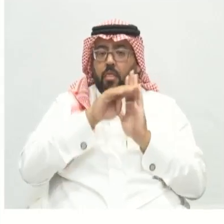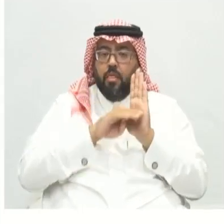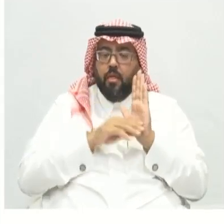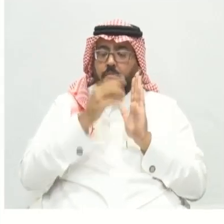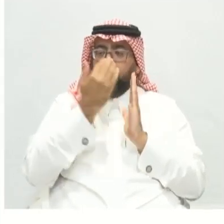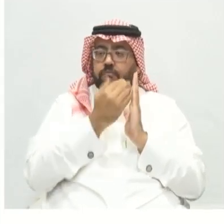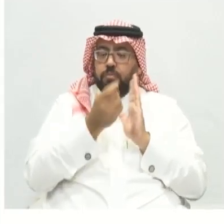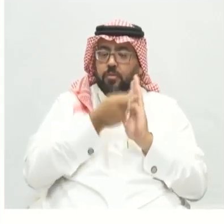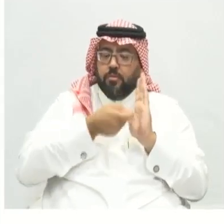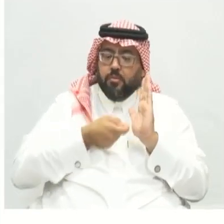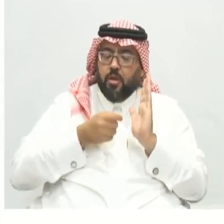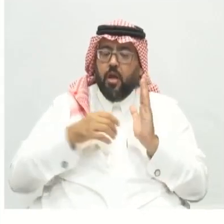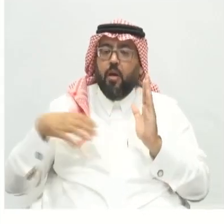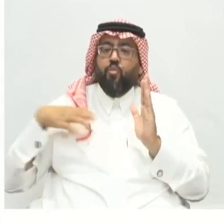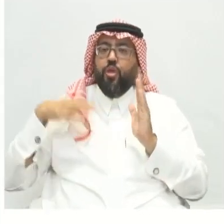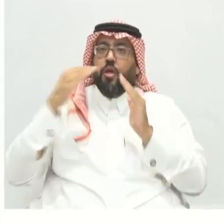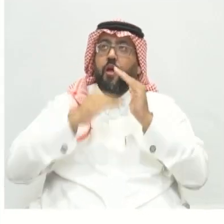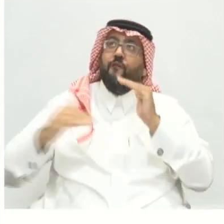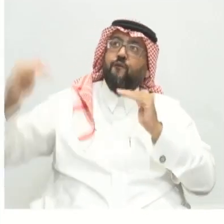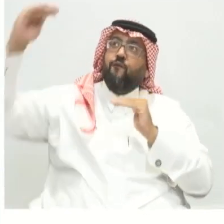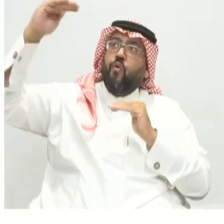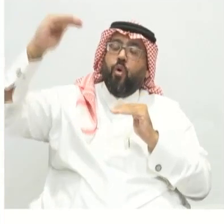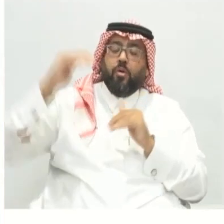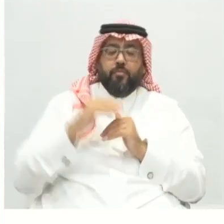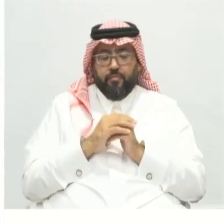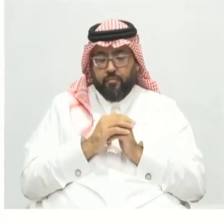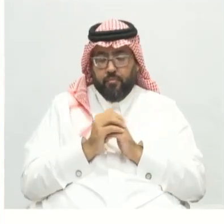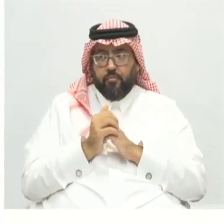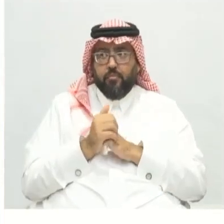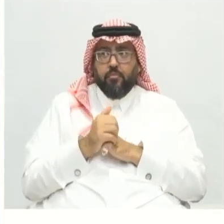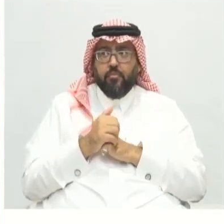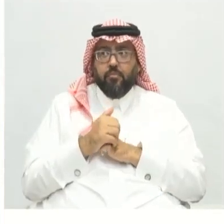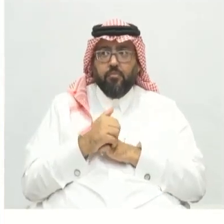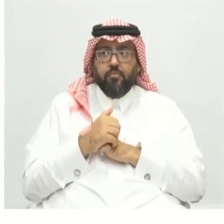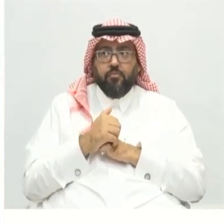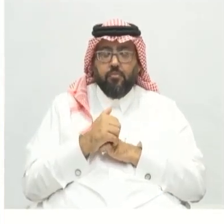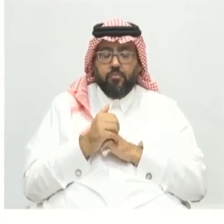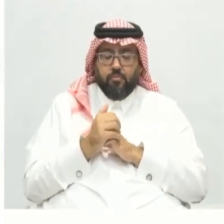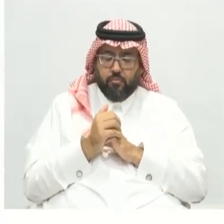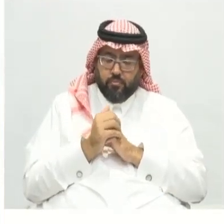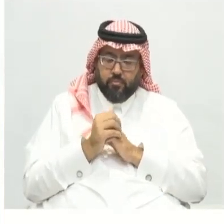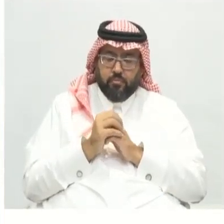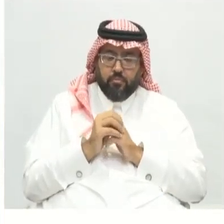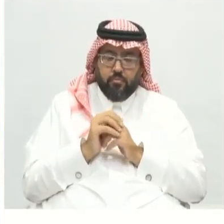للاداره العليا اللي هي اصحاب المصلحه مثلا تكون اداره